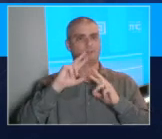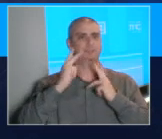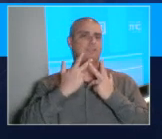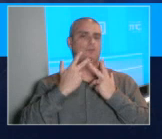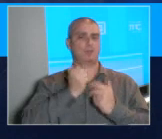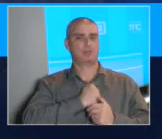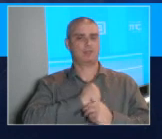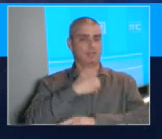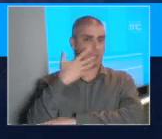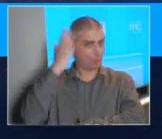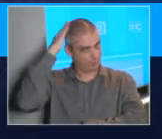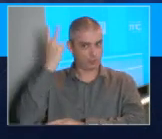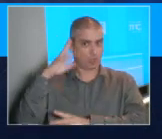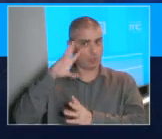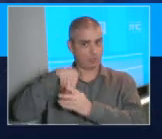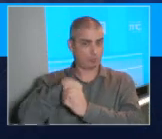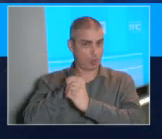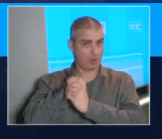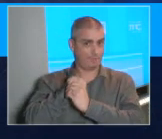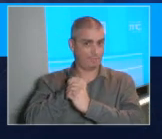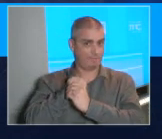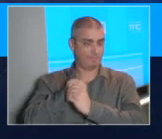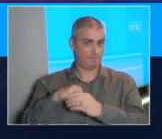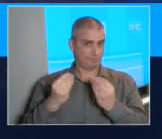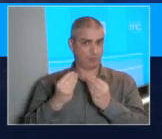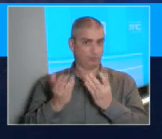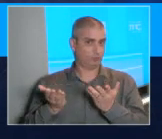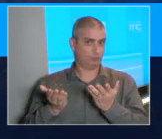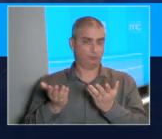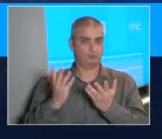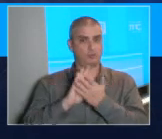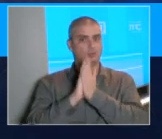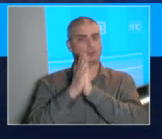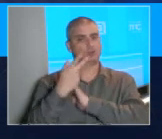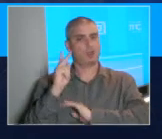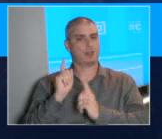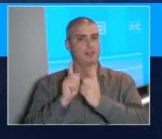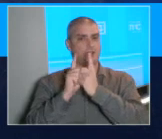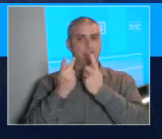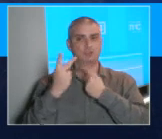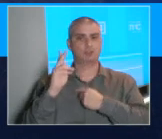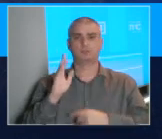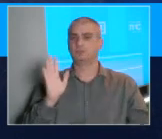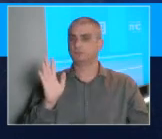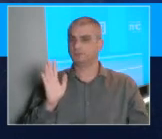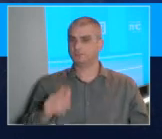הציבור הדתי-לאומי, הרבה יותר מעורב בזה? זה משהו שהוא נהיה יותר נגיש,